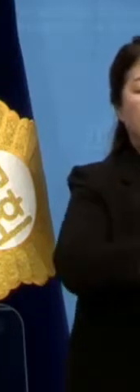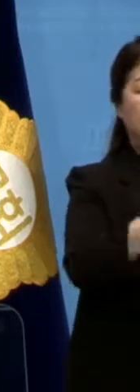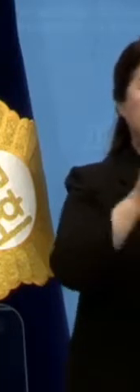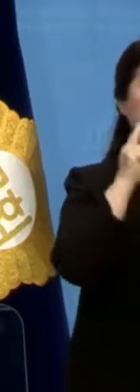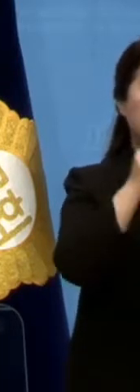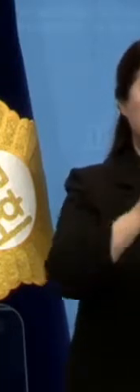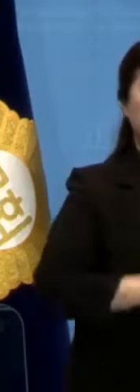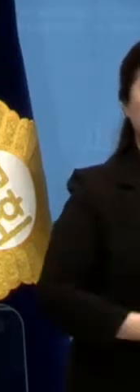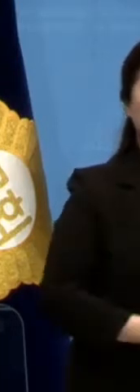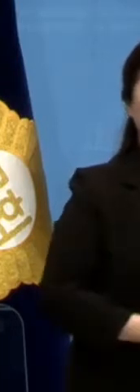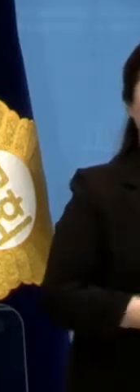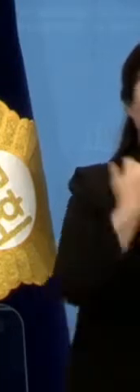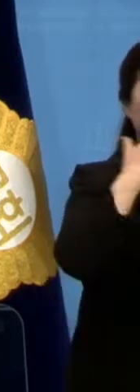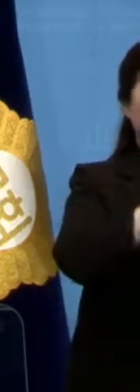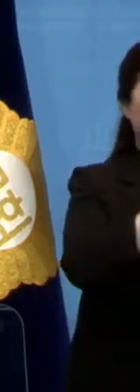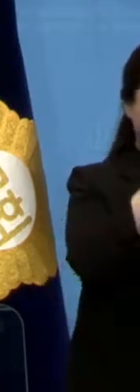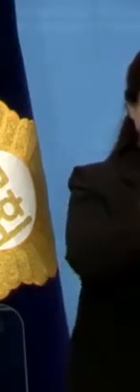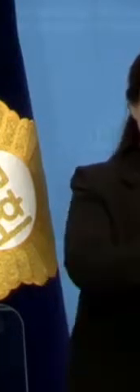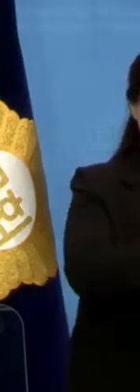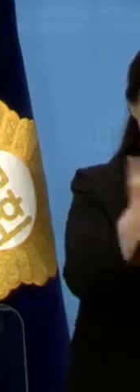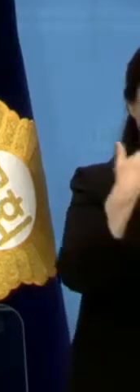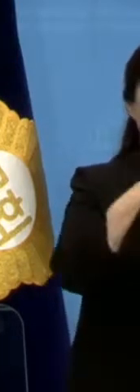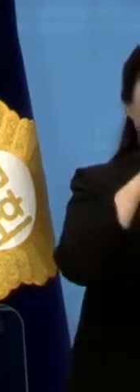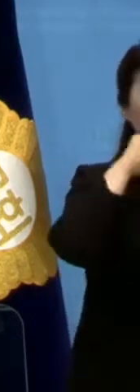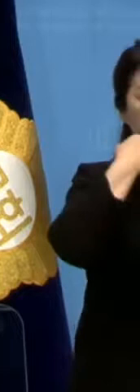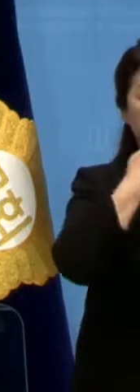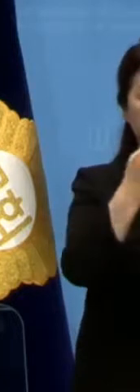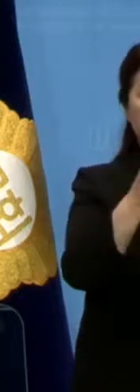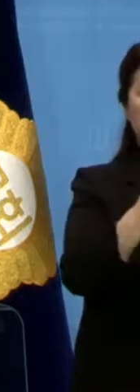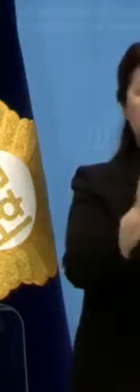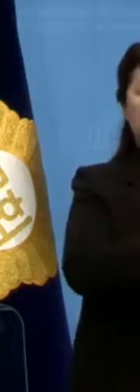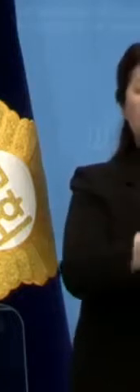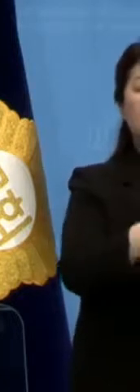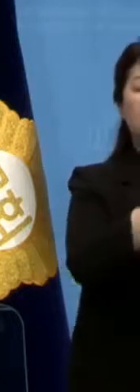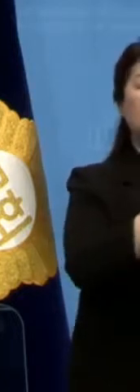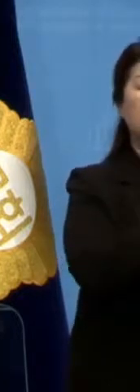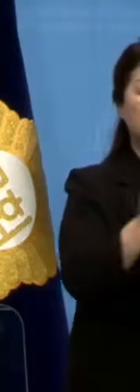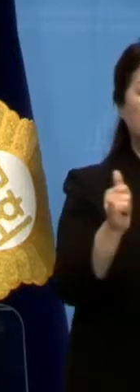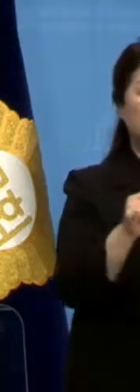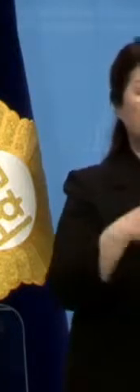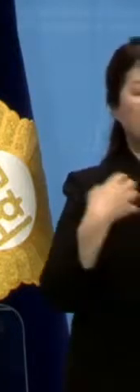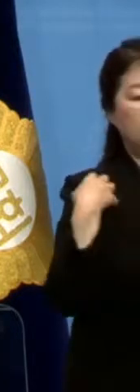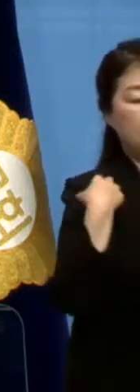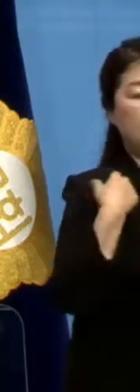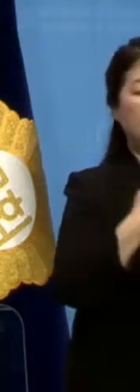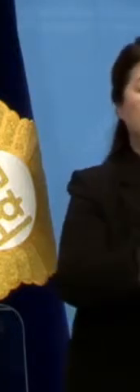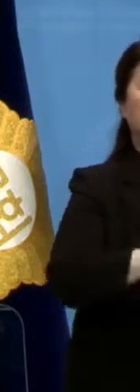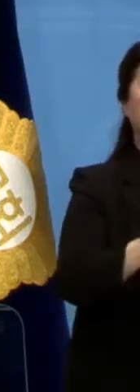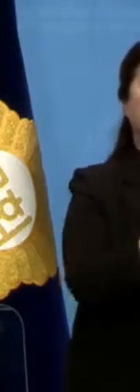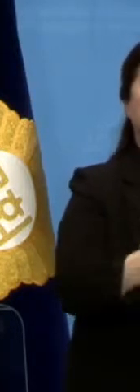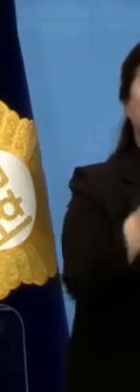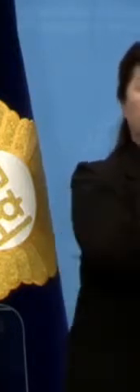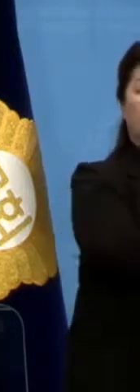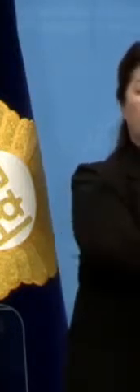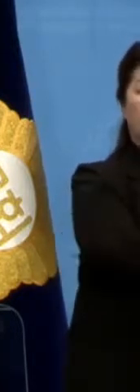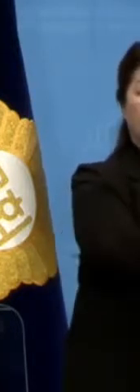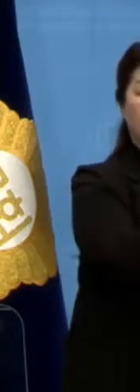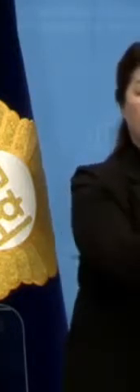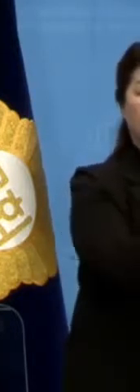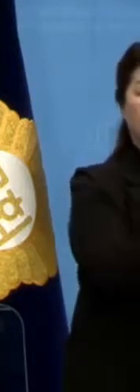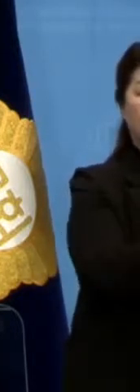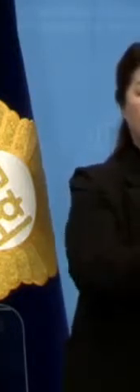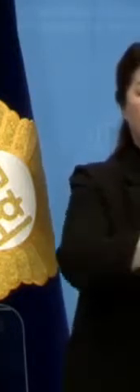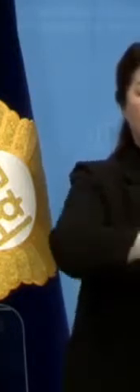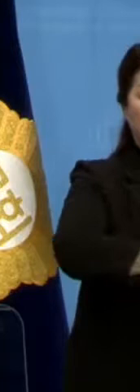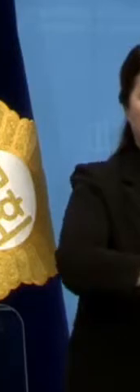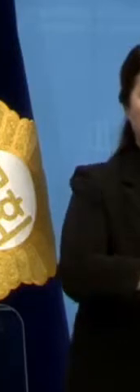또한 전세대란 및 실수요자, 저소득층에게 세 부담이 전가되고 있으며 징벌적 보유세,